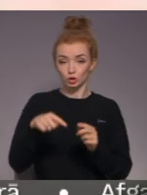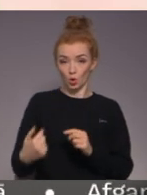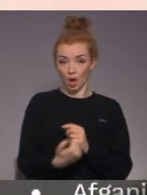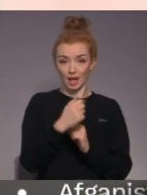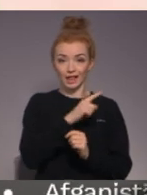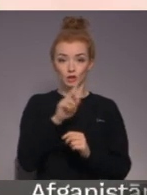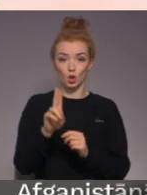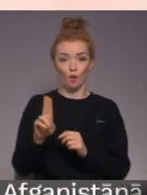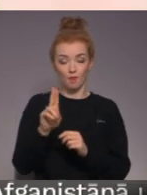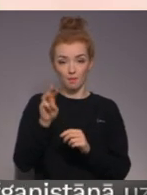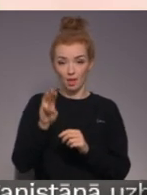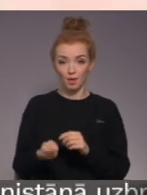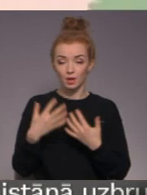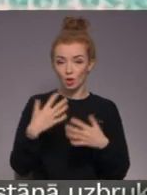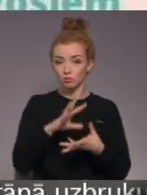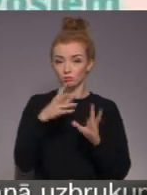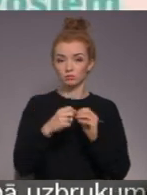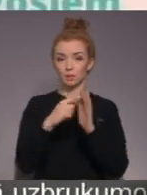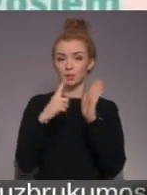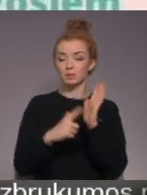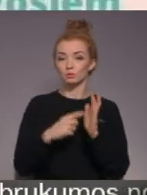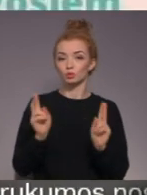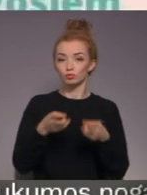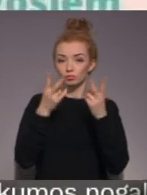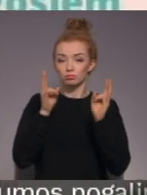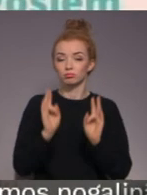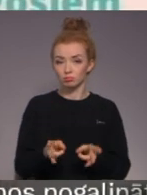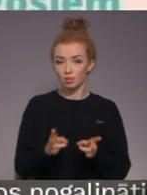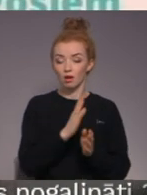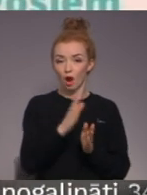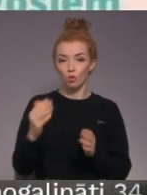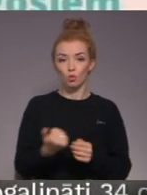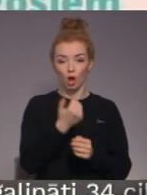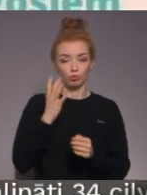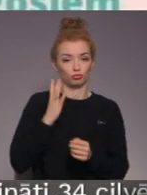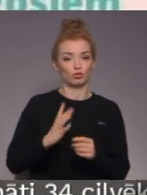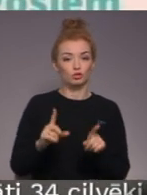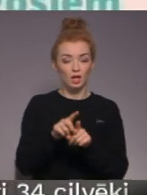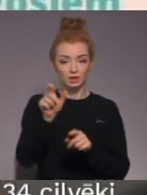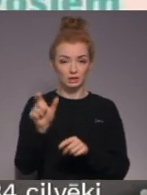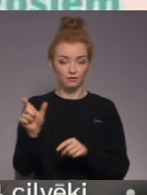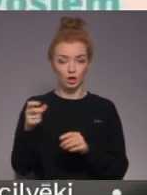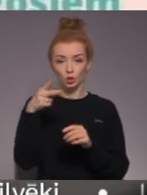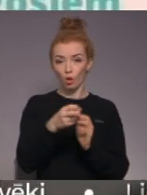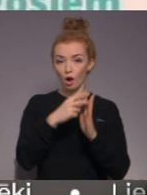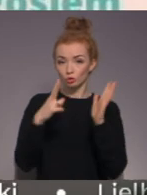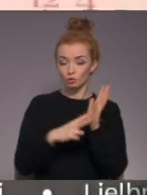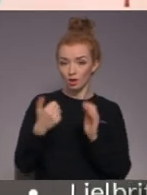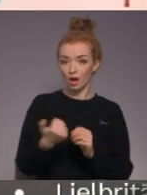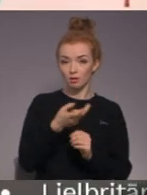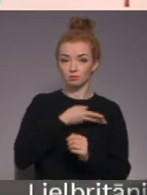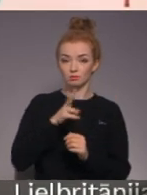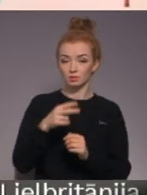novembra sākumam reģistrēti jau 17 šādi ugunsgrēki. Ik gadu cieš arī cilvēki. 2018. Gadā